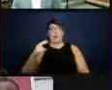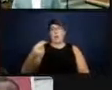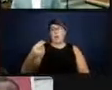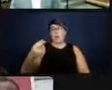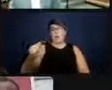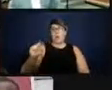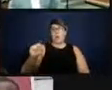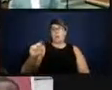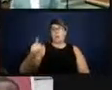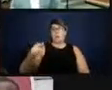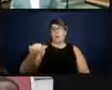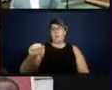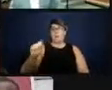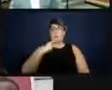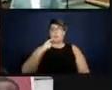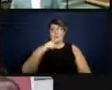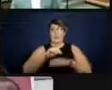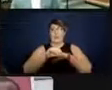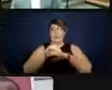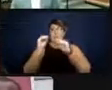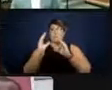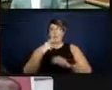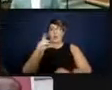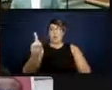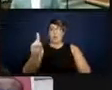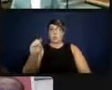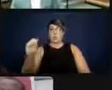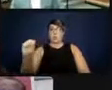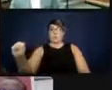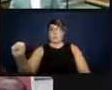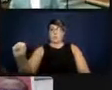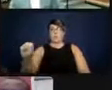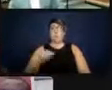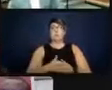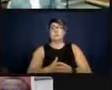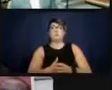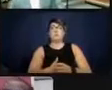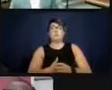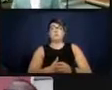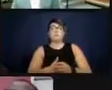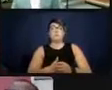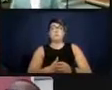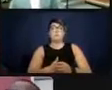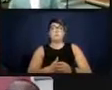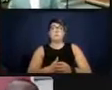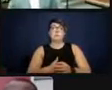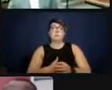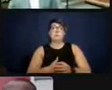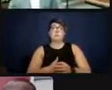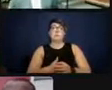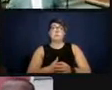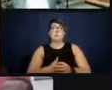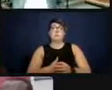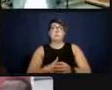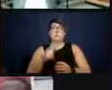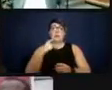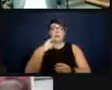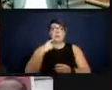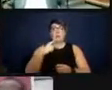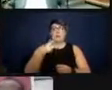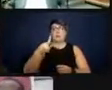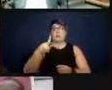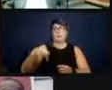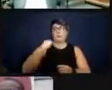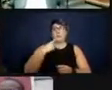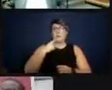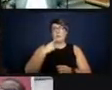Bwana Hans ambaye ni mwalimu wa Kiingereza. Pia tuna